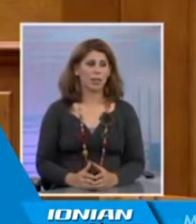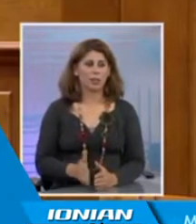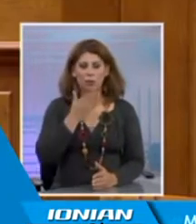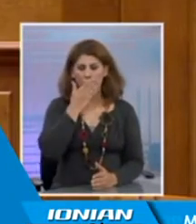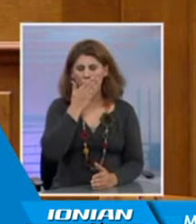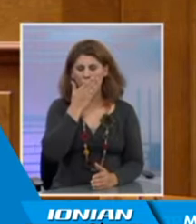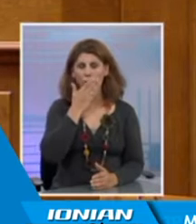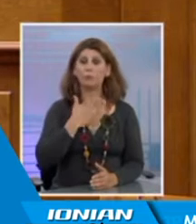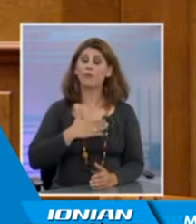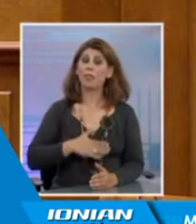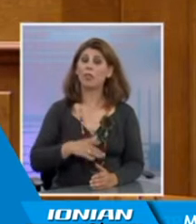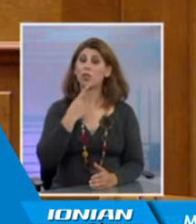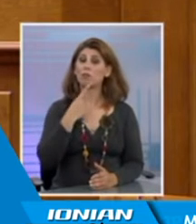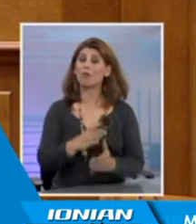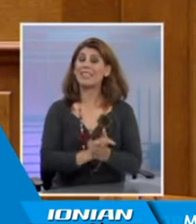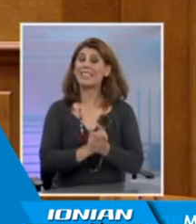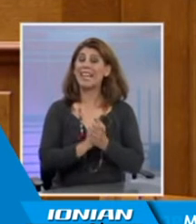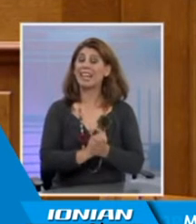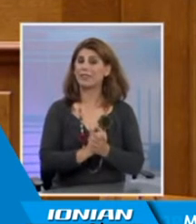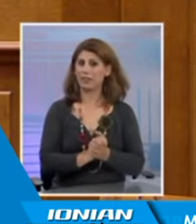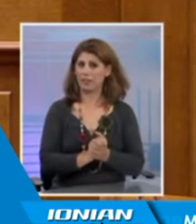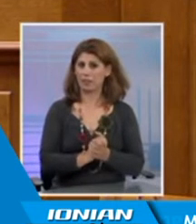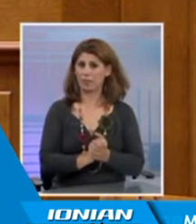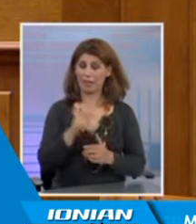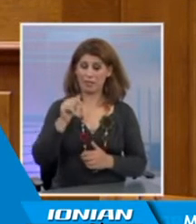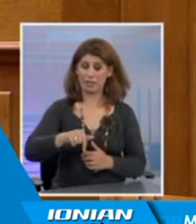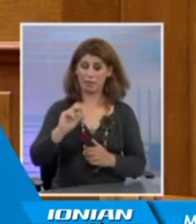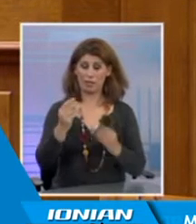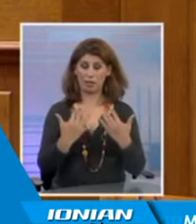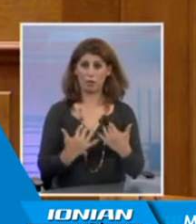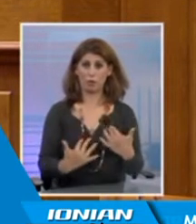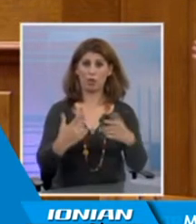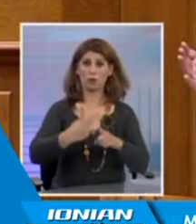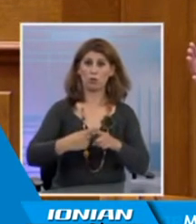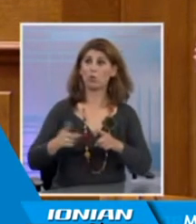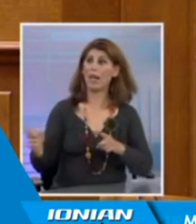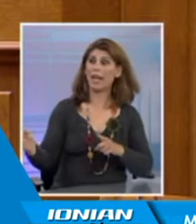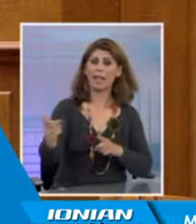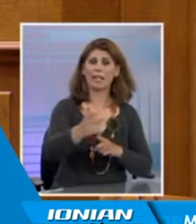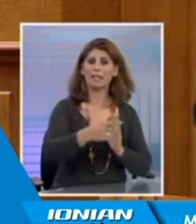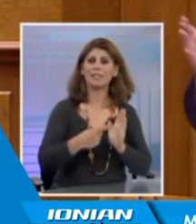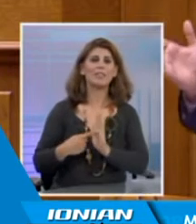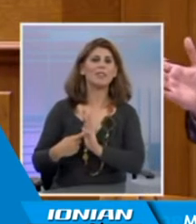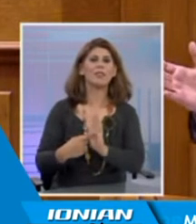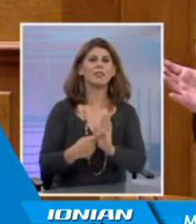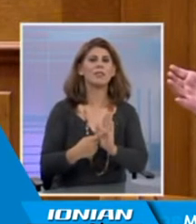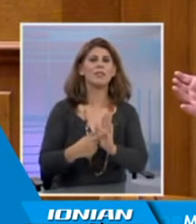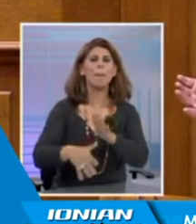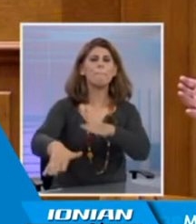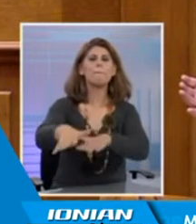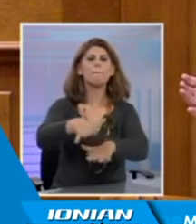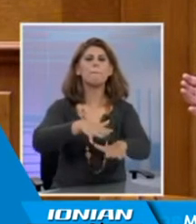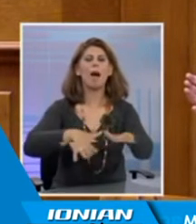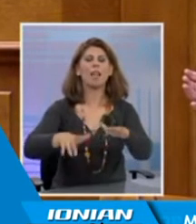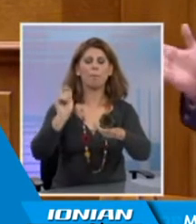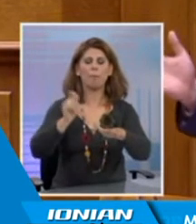συγχαρώ, διότι σήμερα στο ελληνικό κοινοβούλιο και στον ελληνικό λαό δώσατε τη μαγική λύση που όλοι